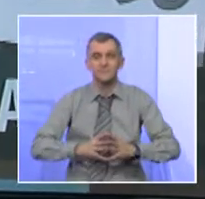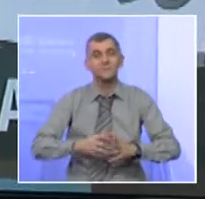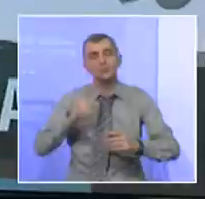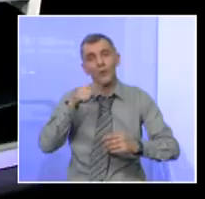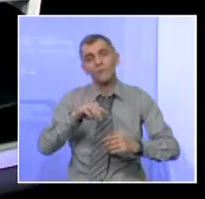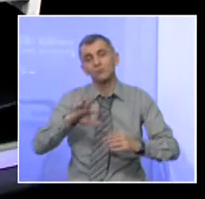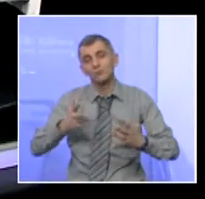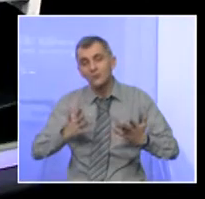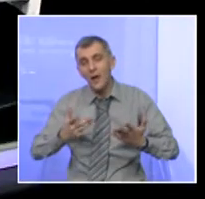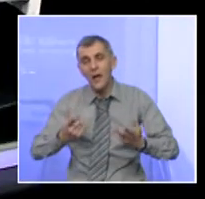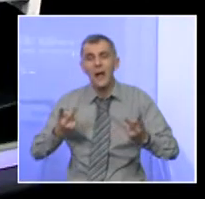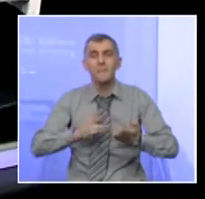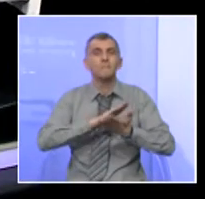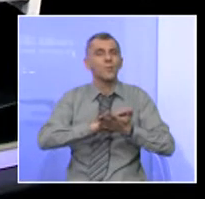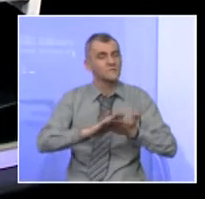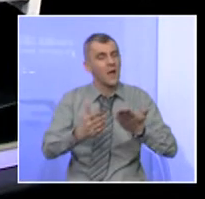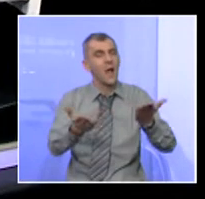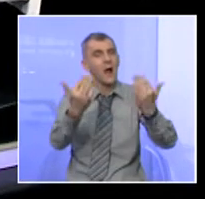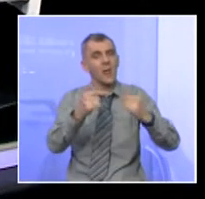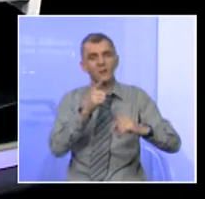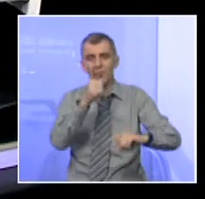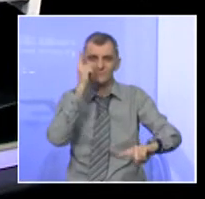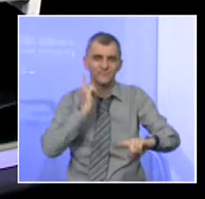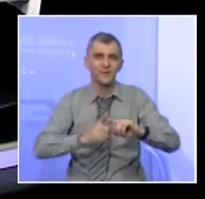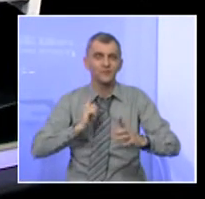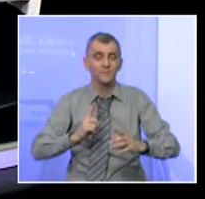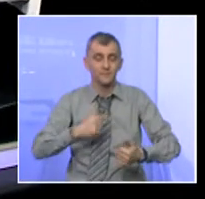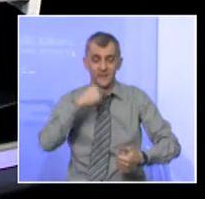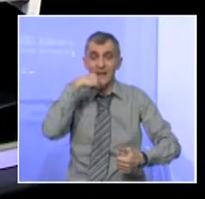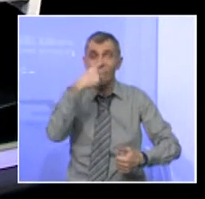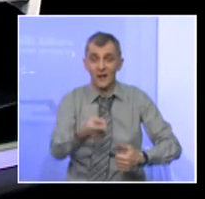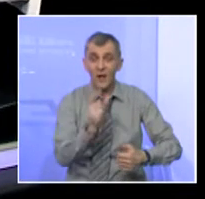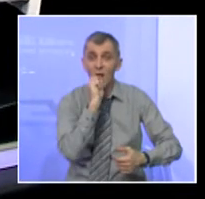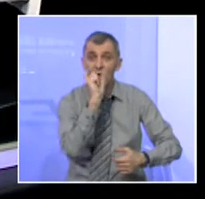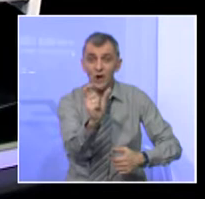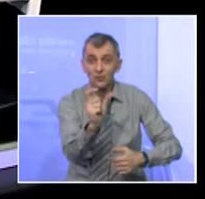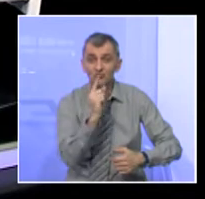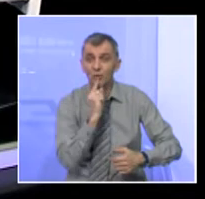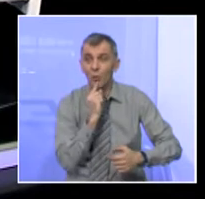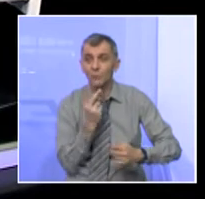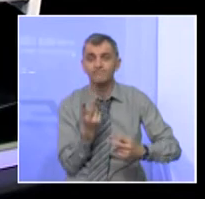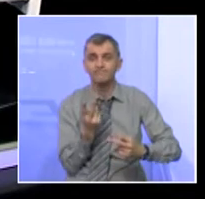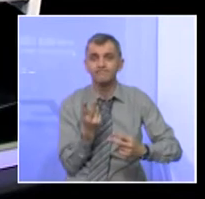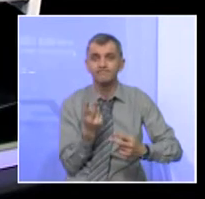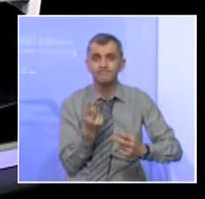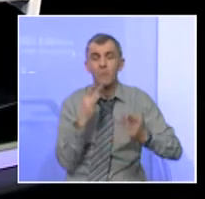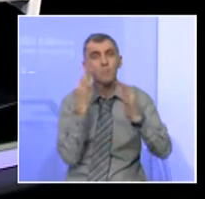možda banalizacija, ali to je tačno. Izgovarati riječi koje proizvode